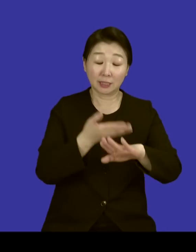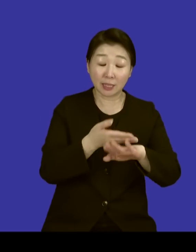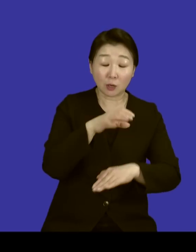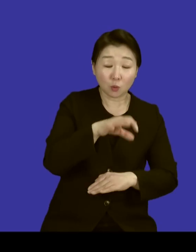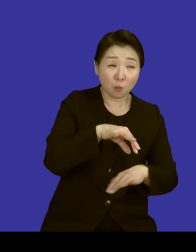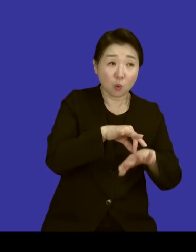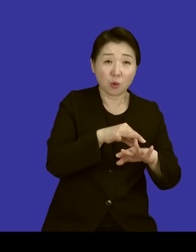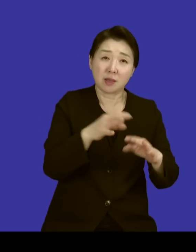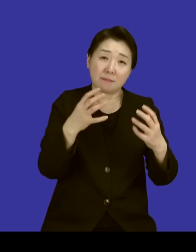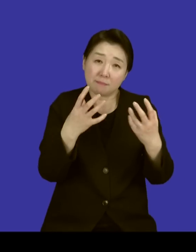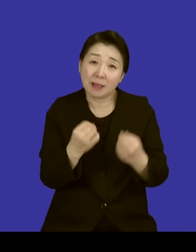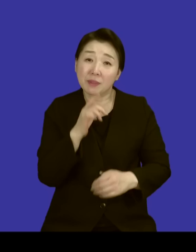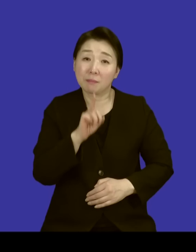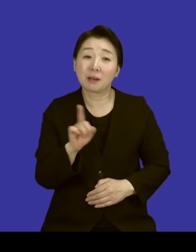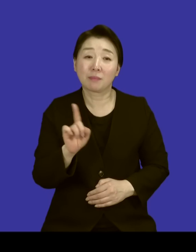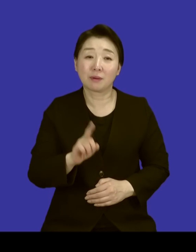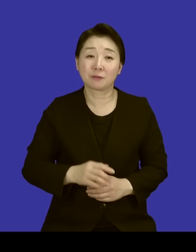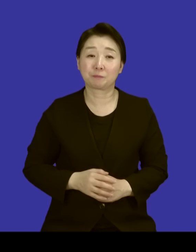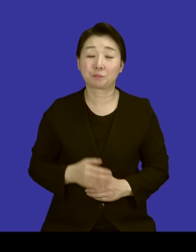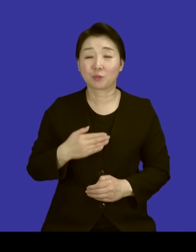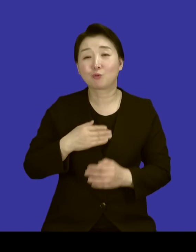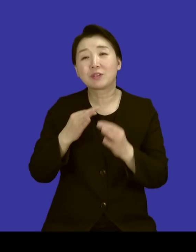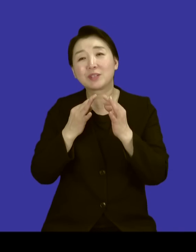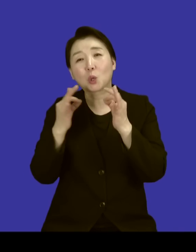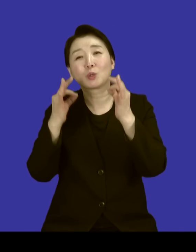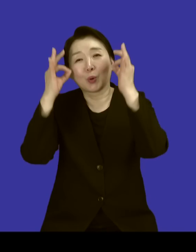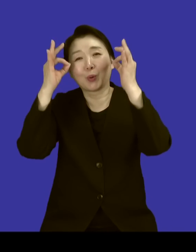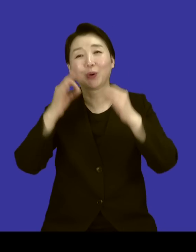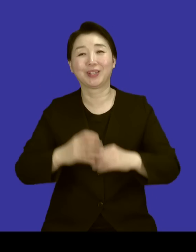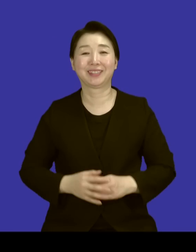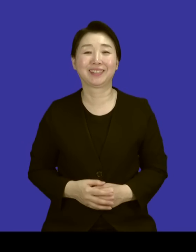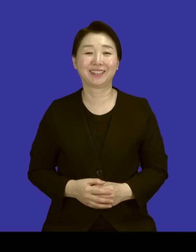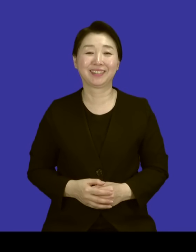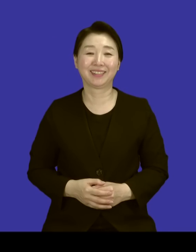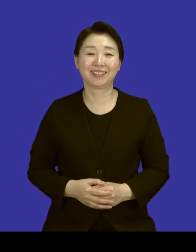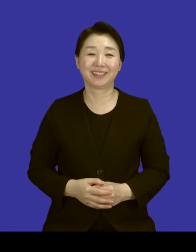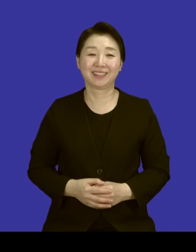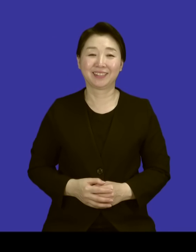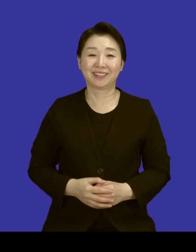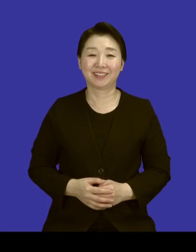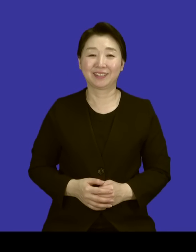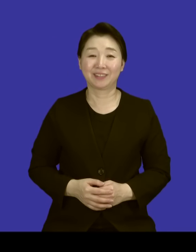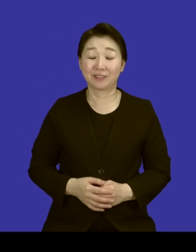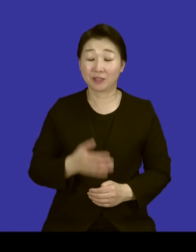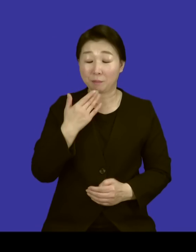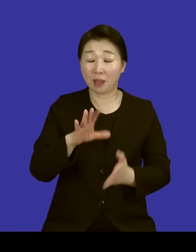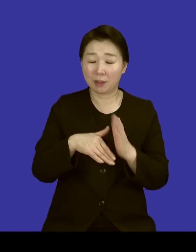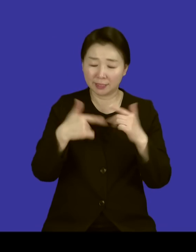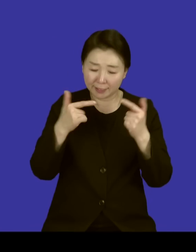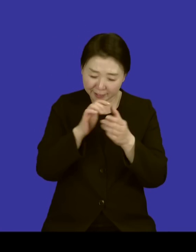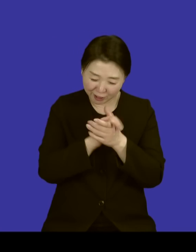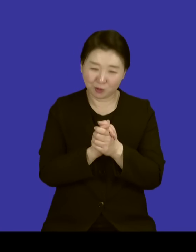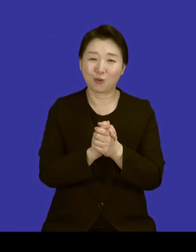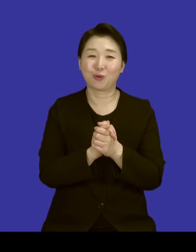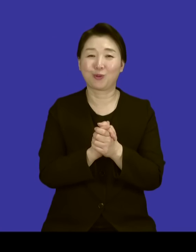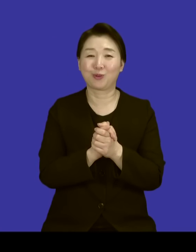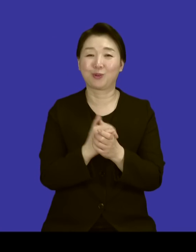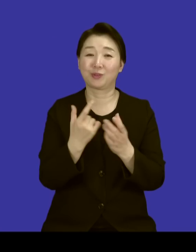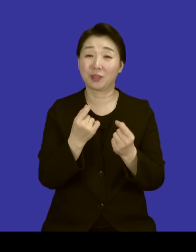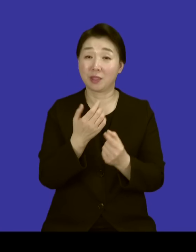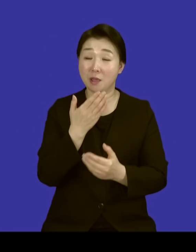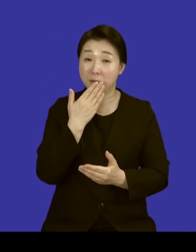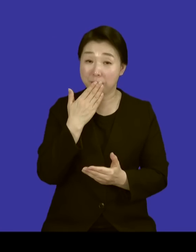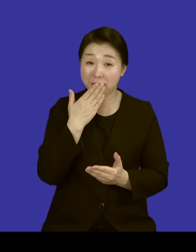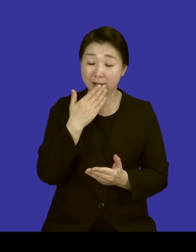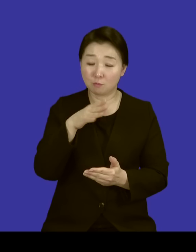우리 고기가 풍성하다 뭐 이런 예를 들어서 저희는 장점. 정성. 가령 저는 밥할 때 항상 기도하거든요. 네. 이 밥